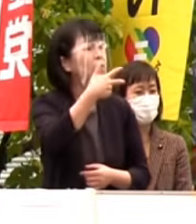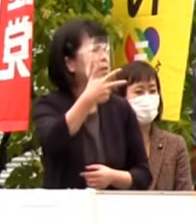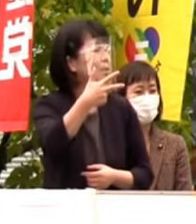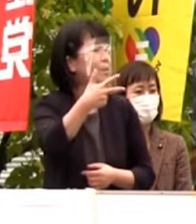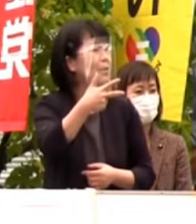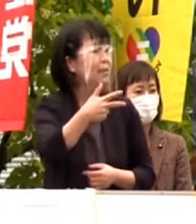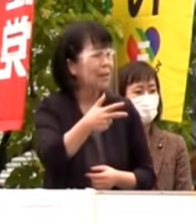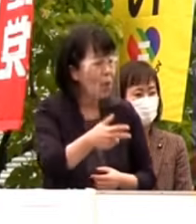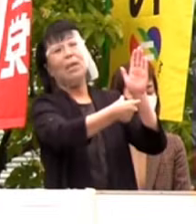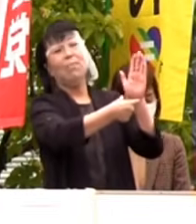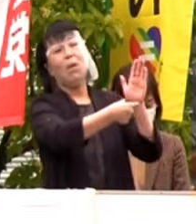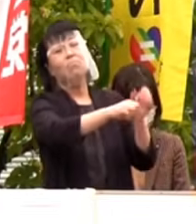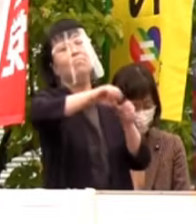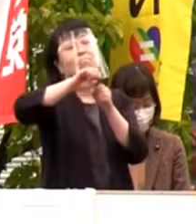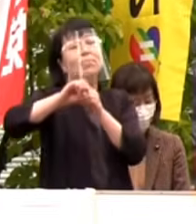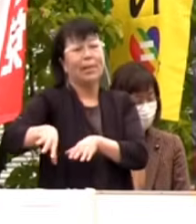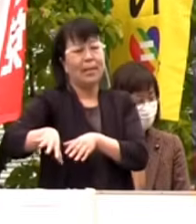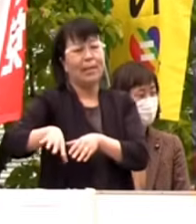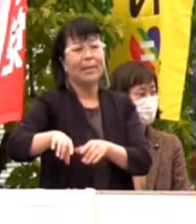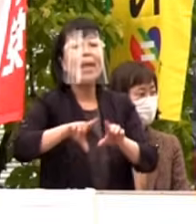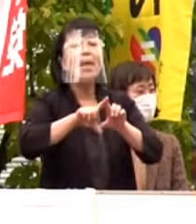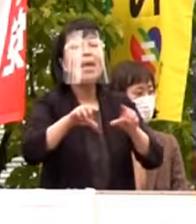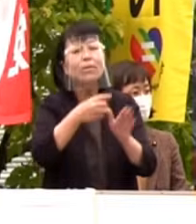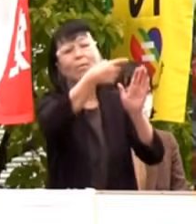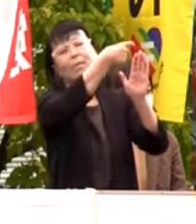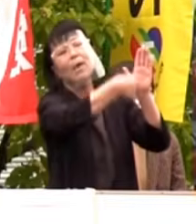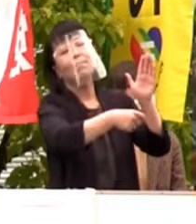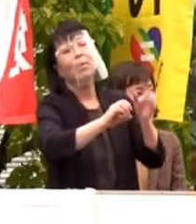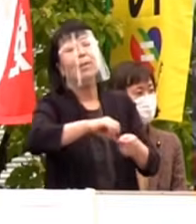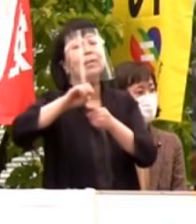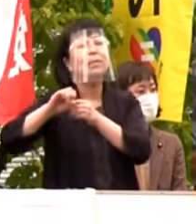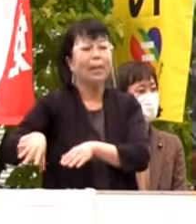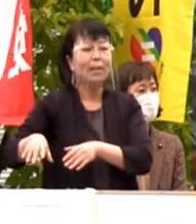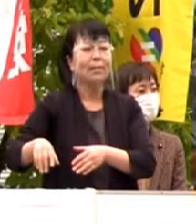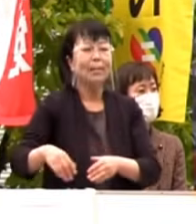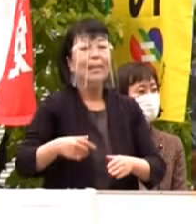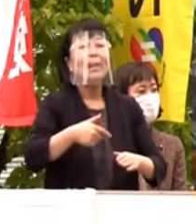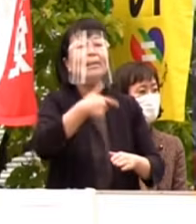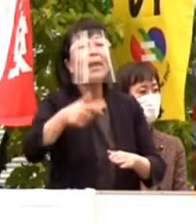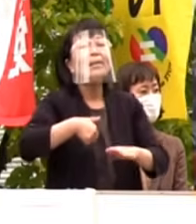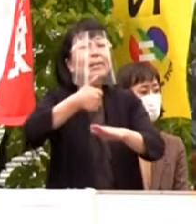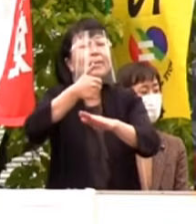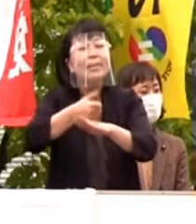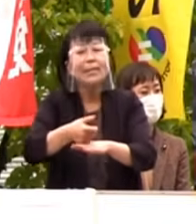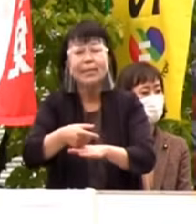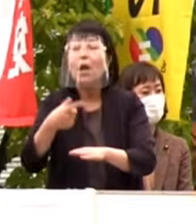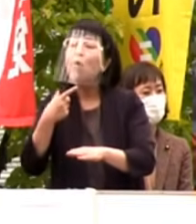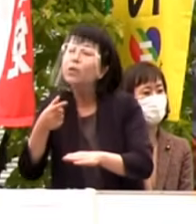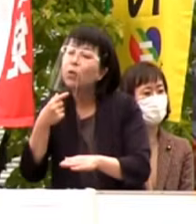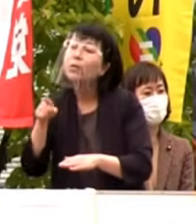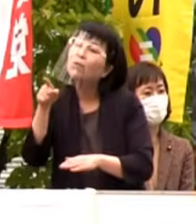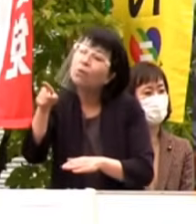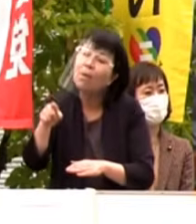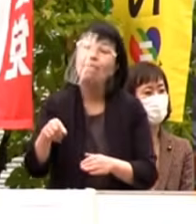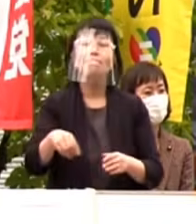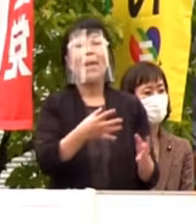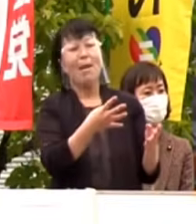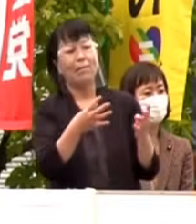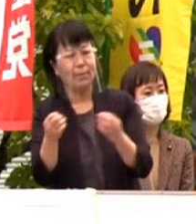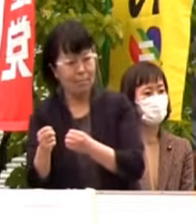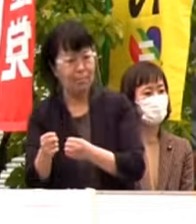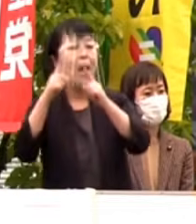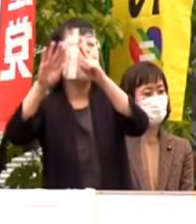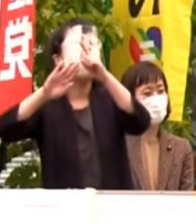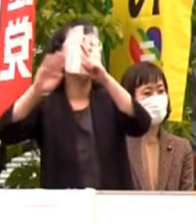板を投げ捨て、平和の看板も投げ捨て、大臣の椅子欲しさのために全部投げ捨てたのが公明党であ